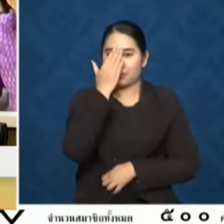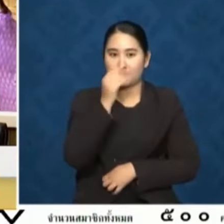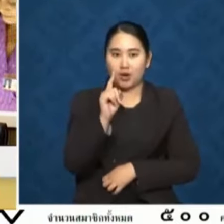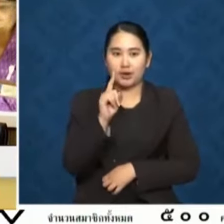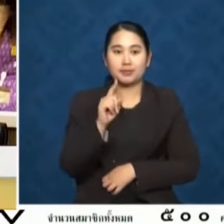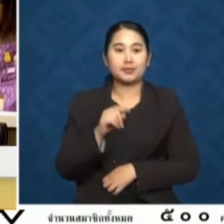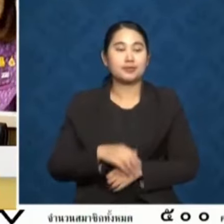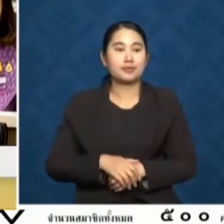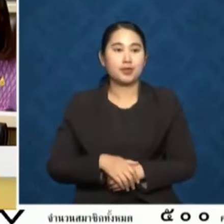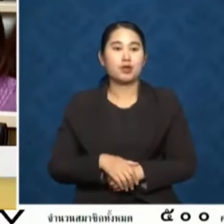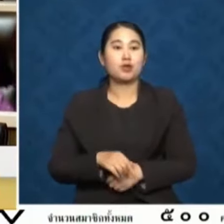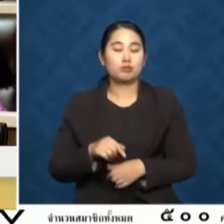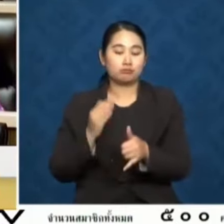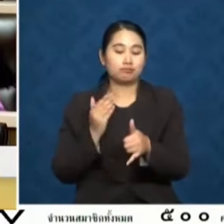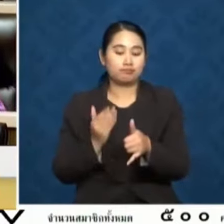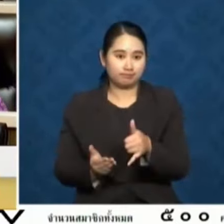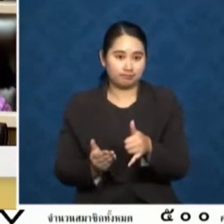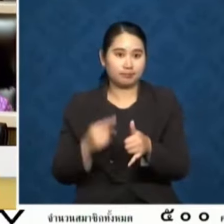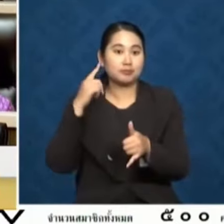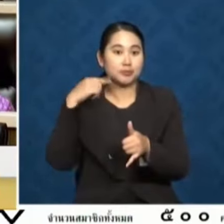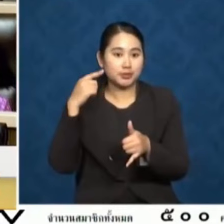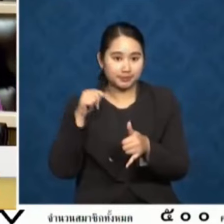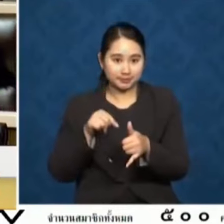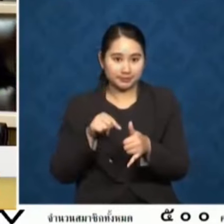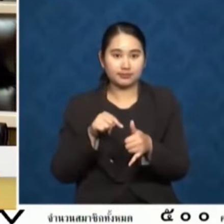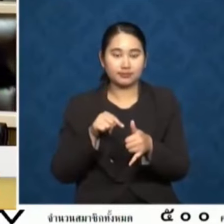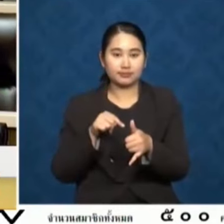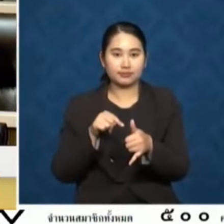ลคนหนึ่ง